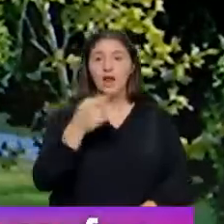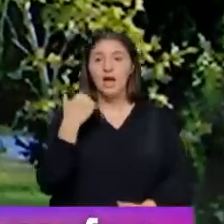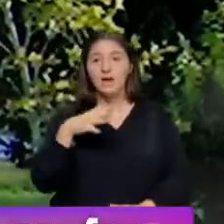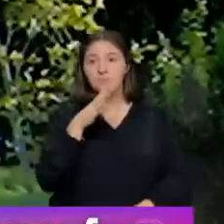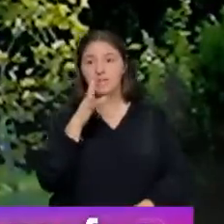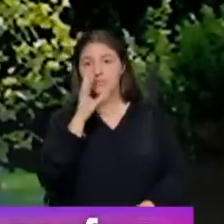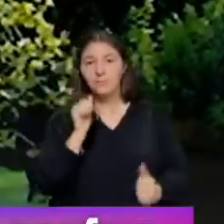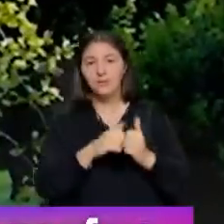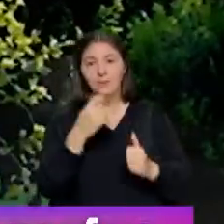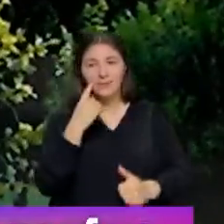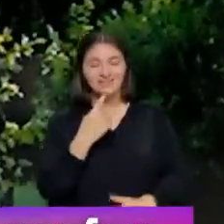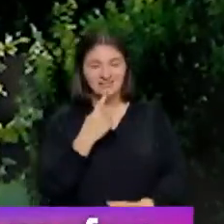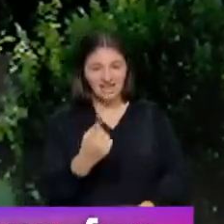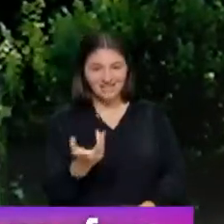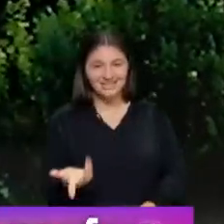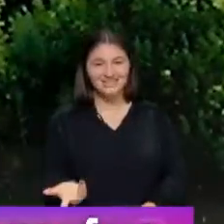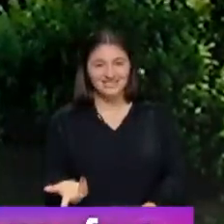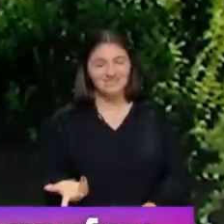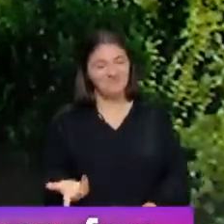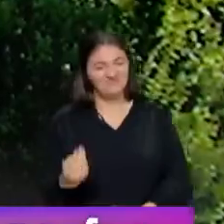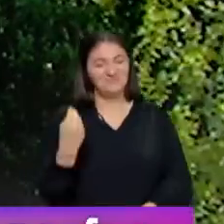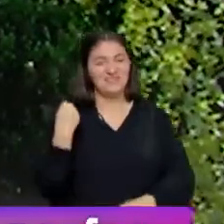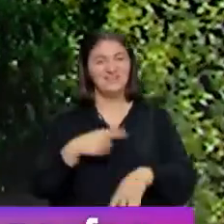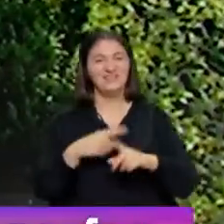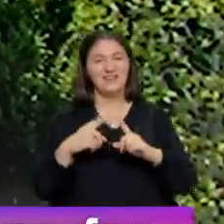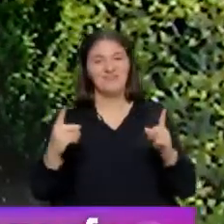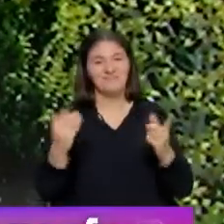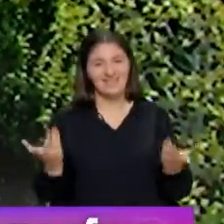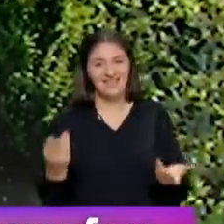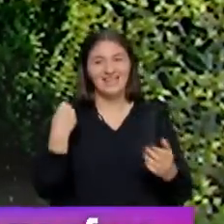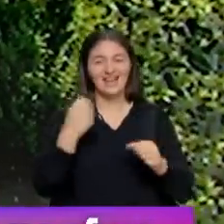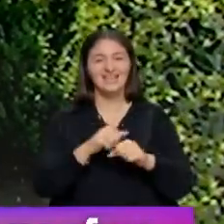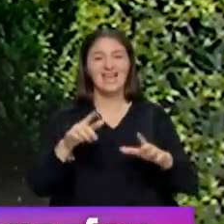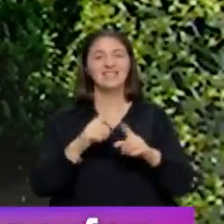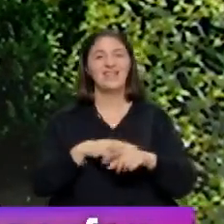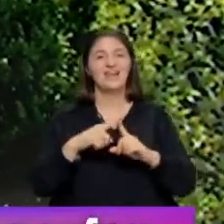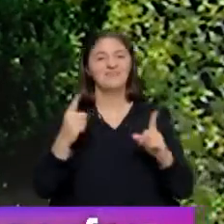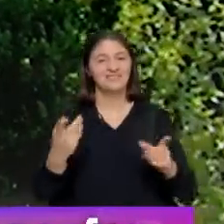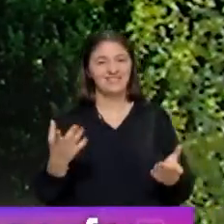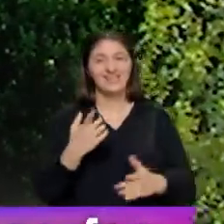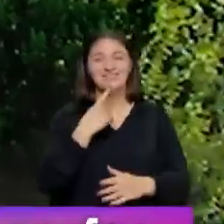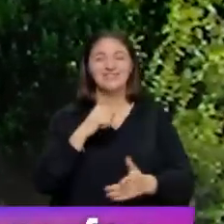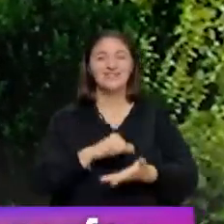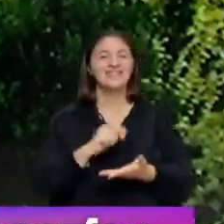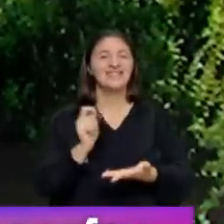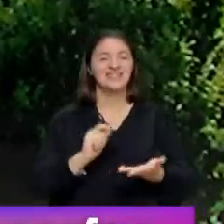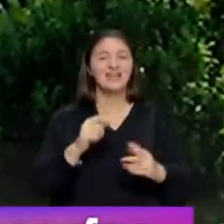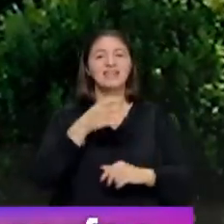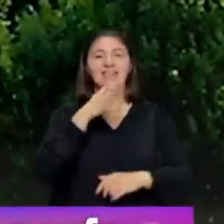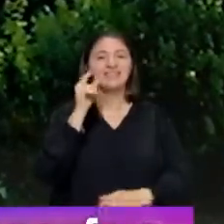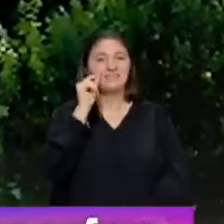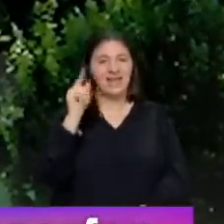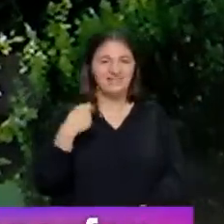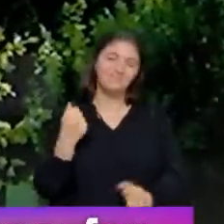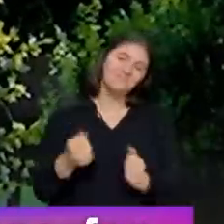kulislerine kiminle bakacağız derseniz Yeni dönemde de yeni yayın döneminde de sözcük gazetesi yazarı Deniz